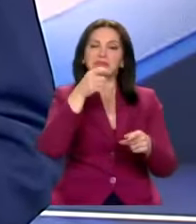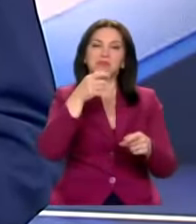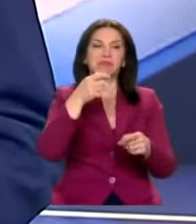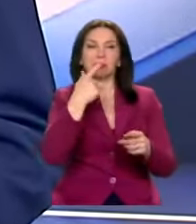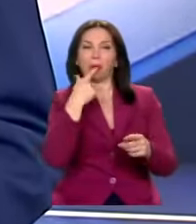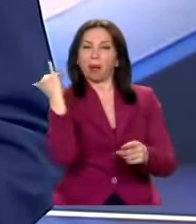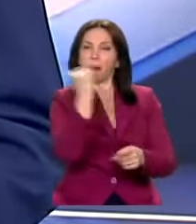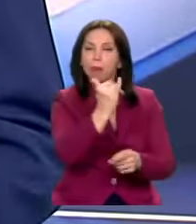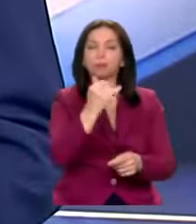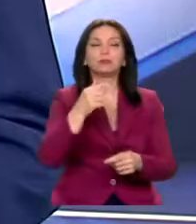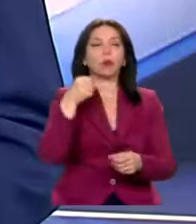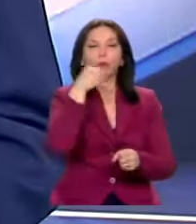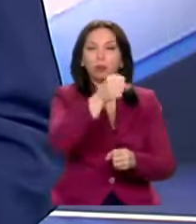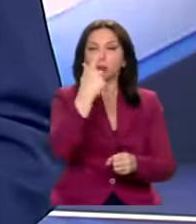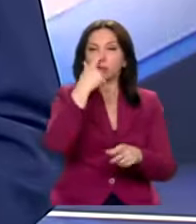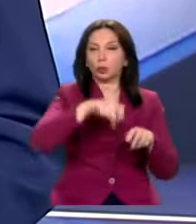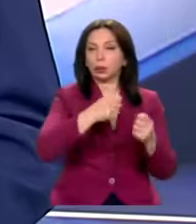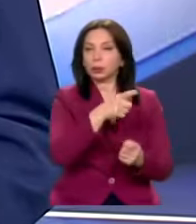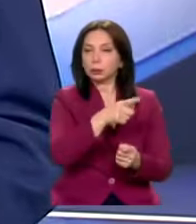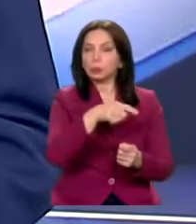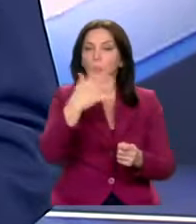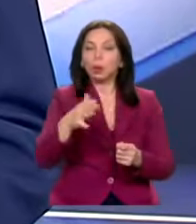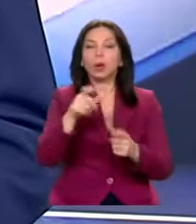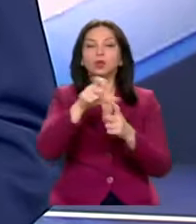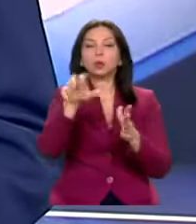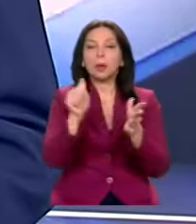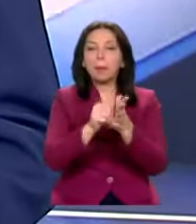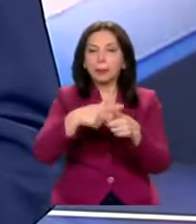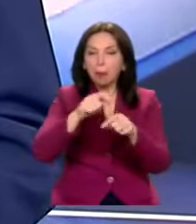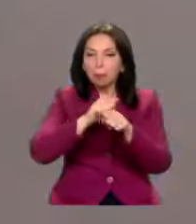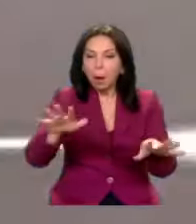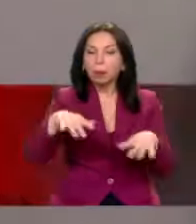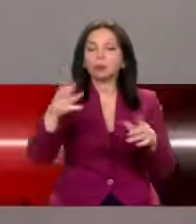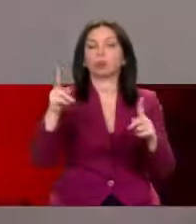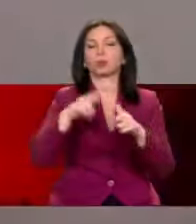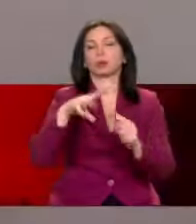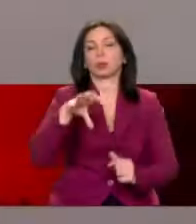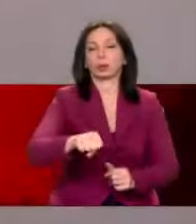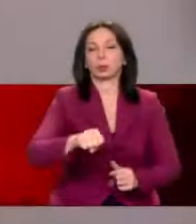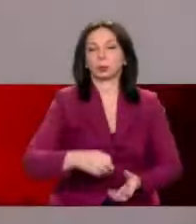O anları bir de sosyal medyada paylaşan o saldırganlar yakalanıp tutuklandı.